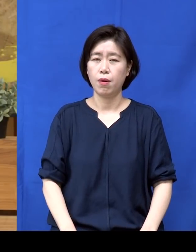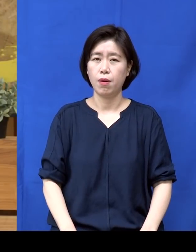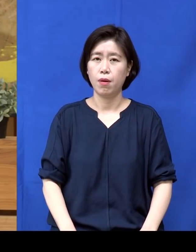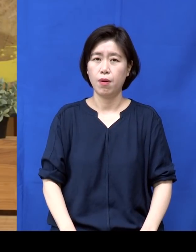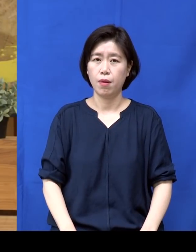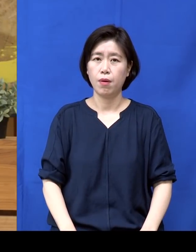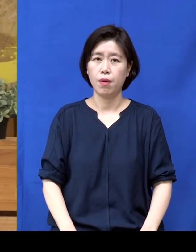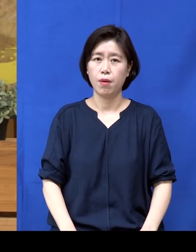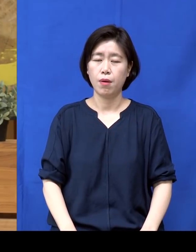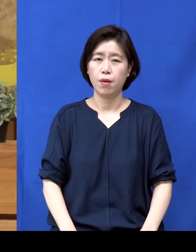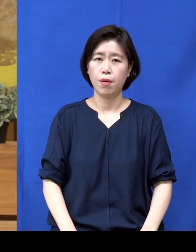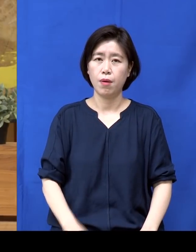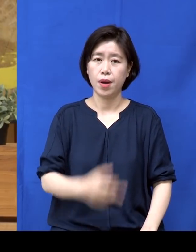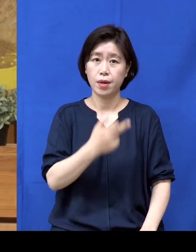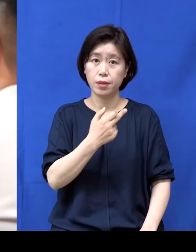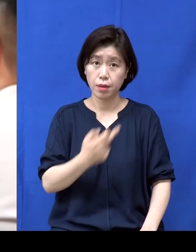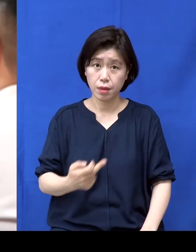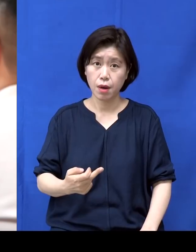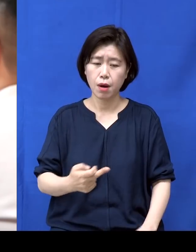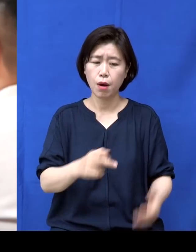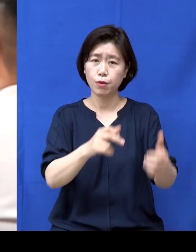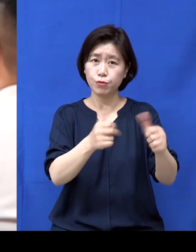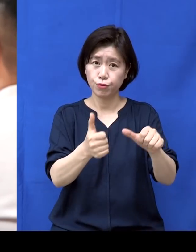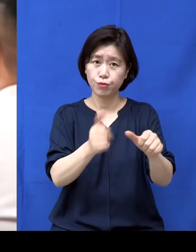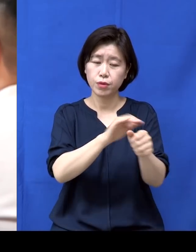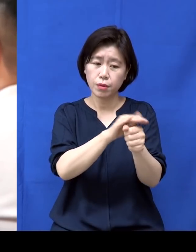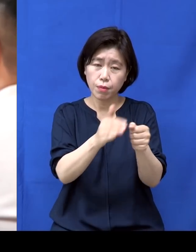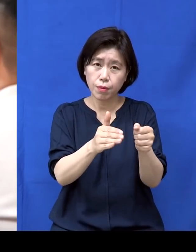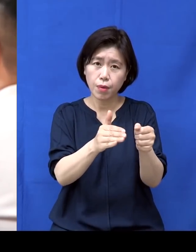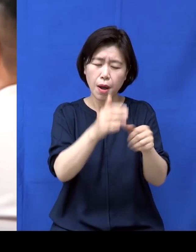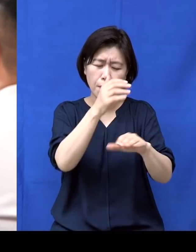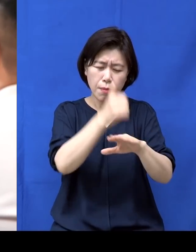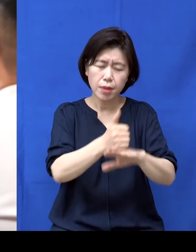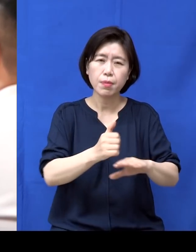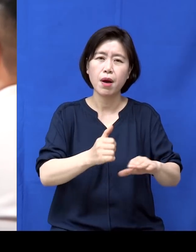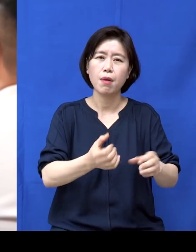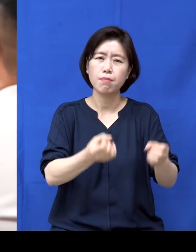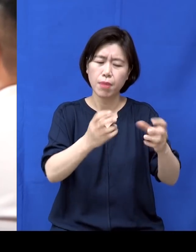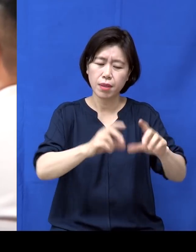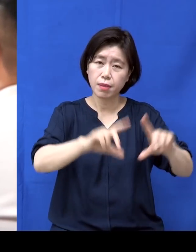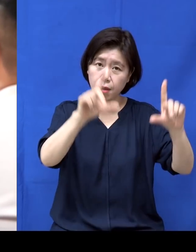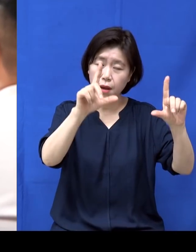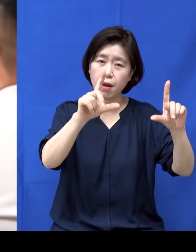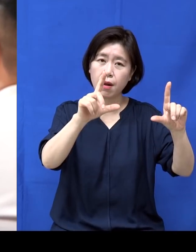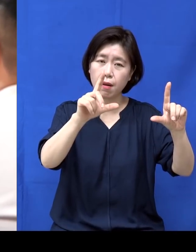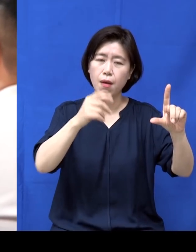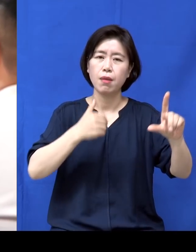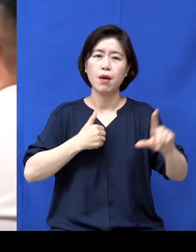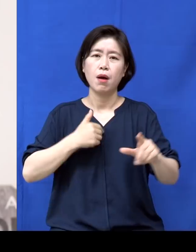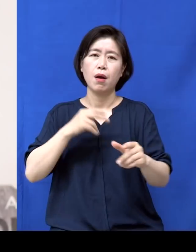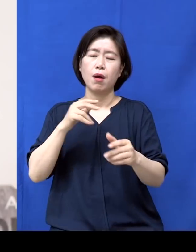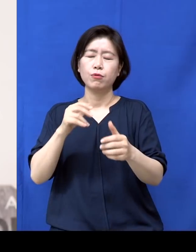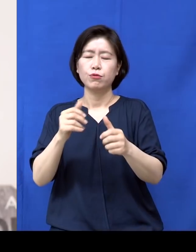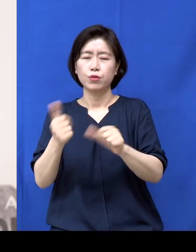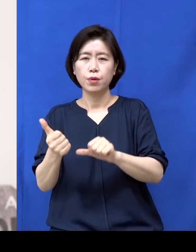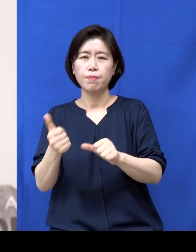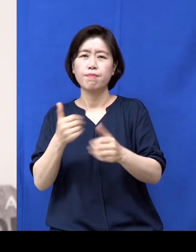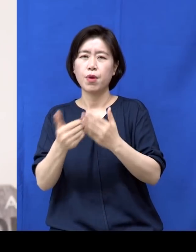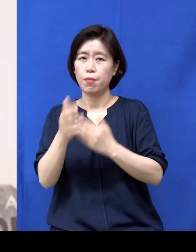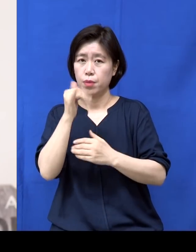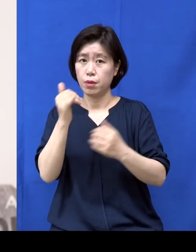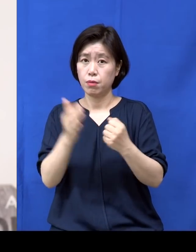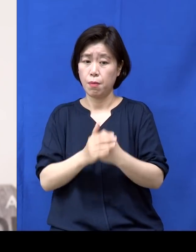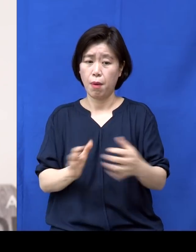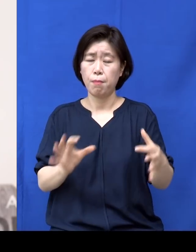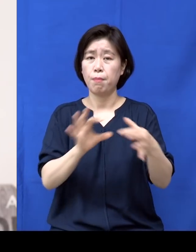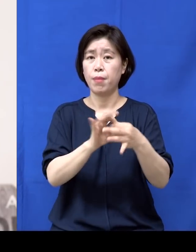예. 마지막 환송 예배를 드리던 그러니까요. 네. 날 제 죽음을 경험했고 그러니까요. 그래서 연관이 있다고 생각하고 예. 저는